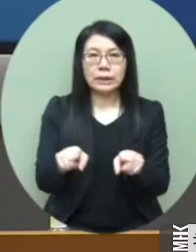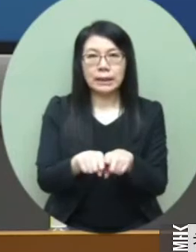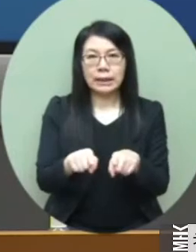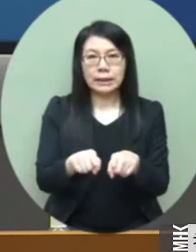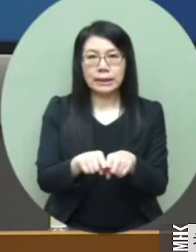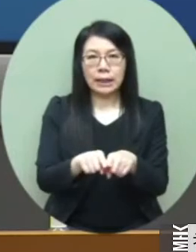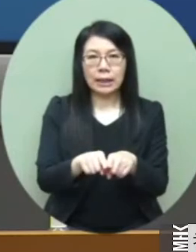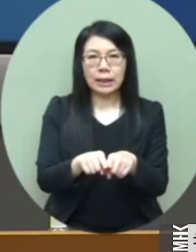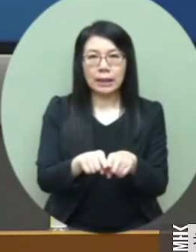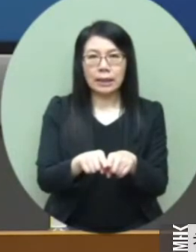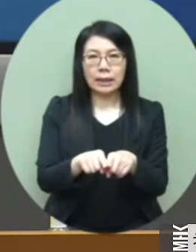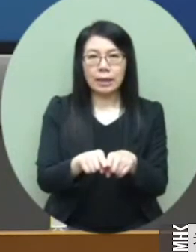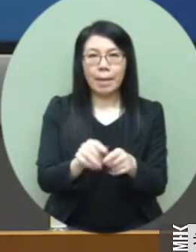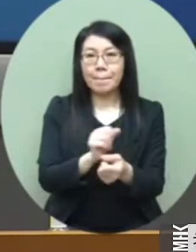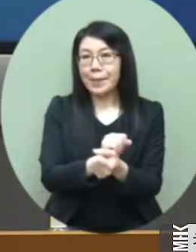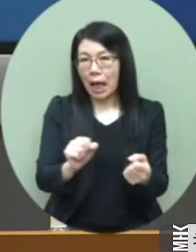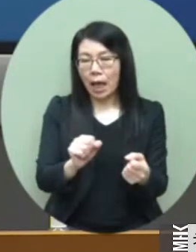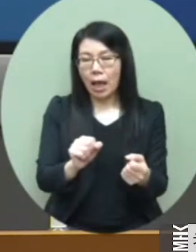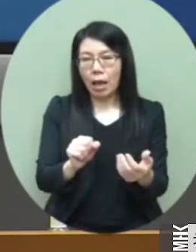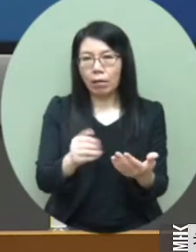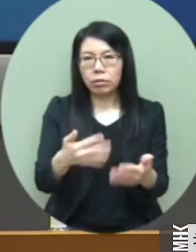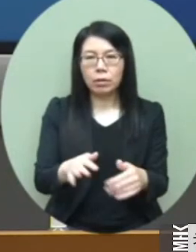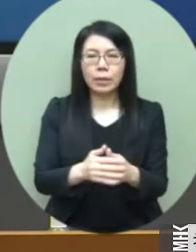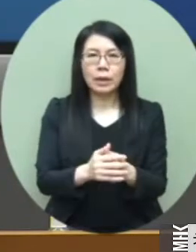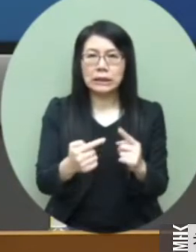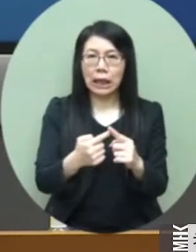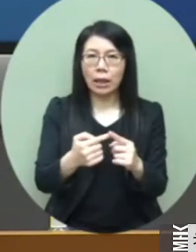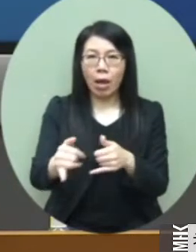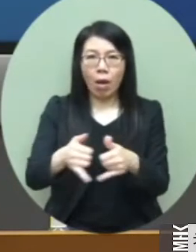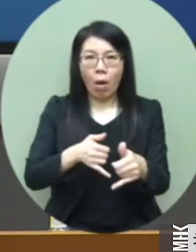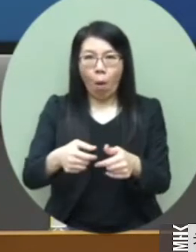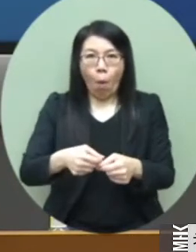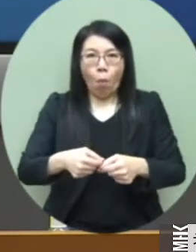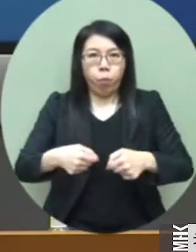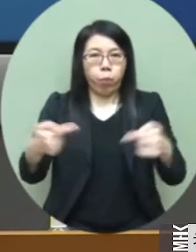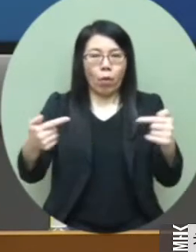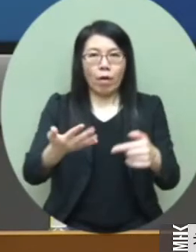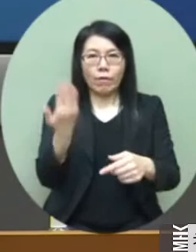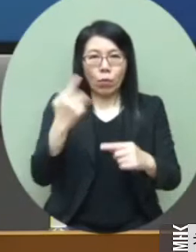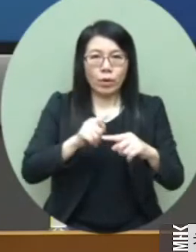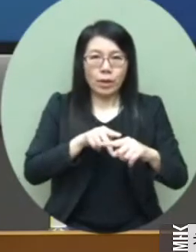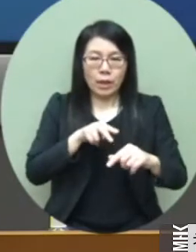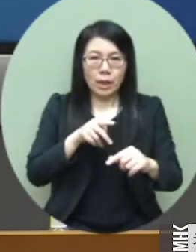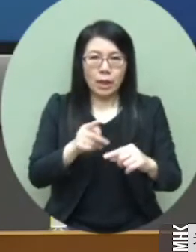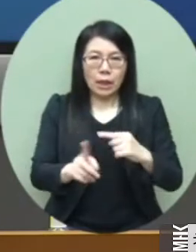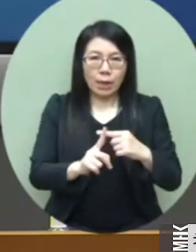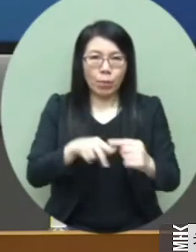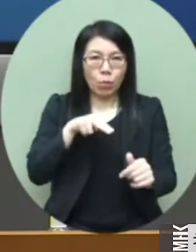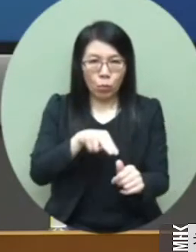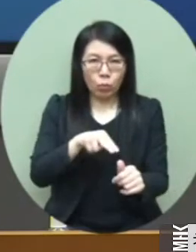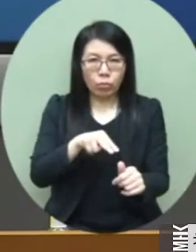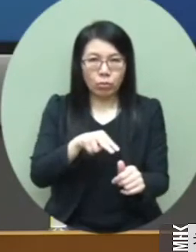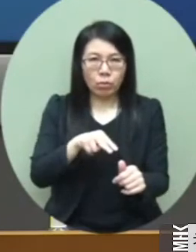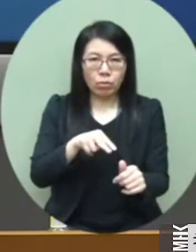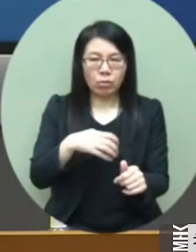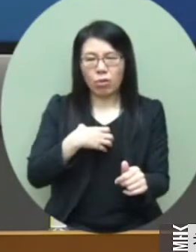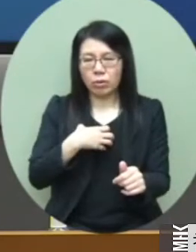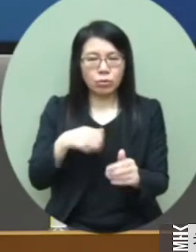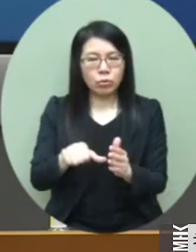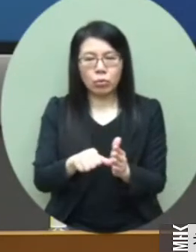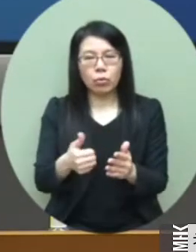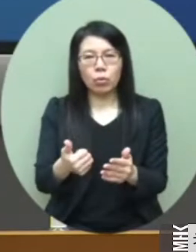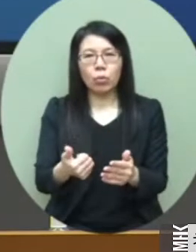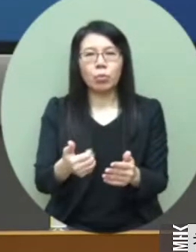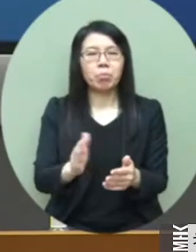寬嘅話咧，無論喺人流啊，或者喺嗰個風險管控嗰度咧，都唔係一個最好嘅做法。咁所